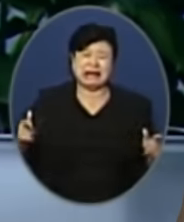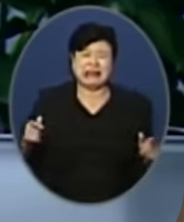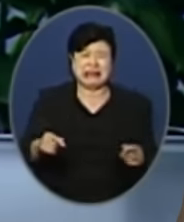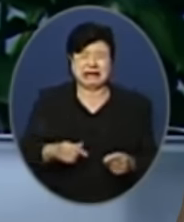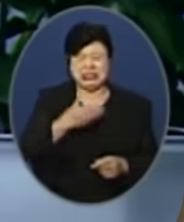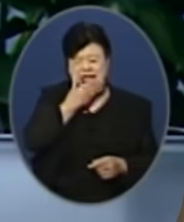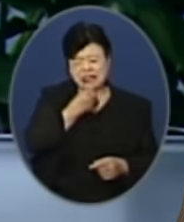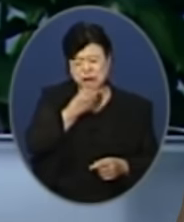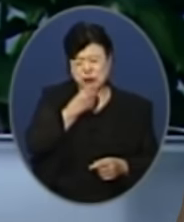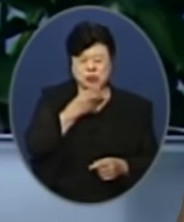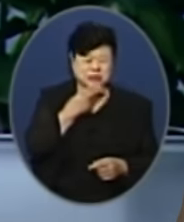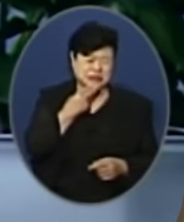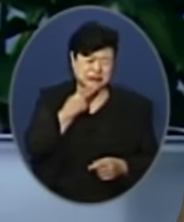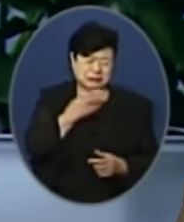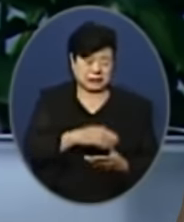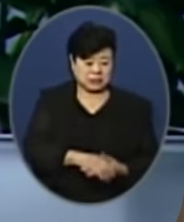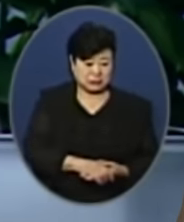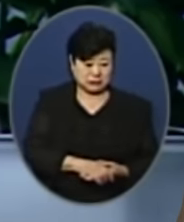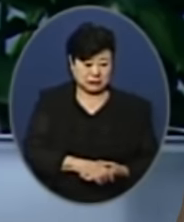무슨 그런 질문을 하고.